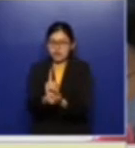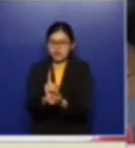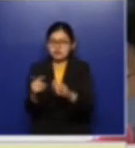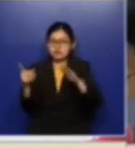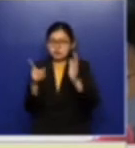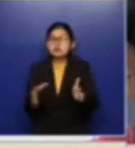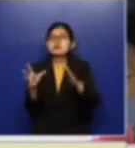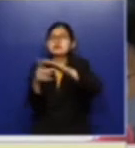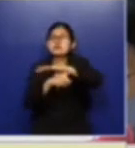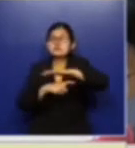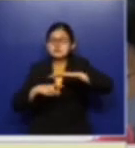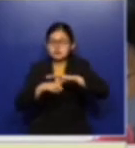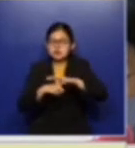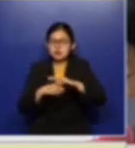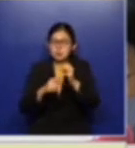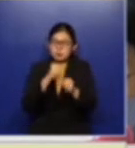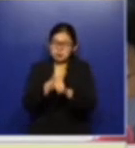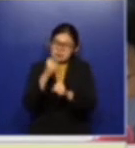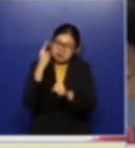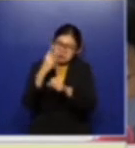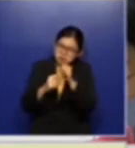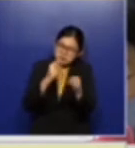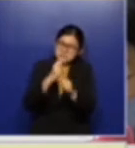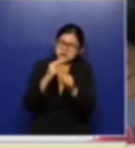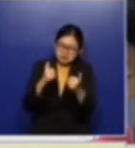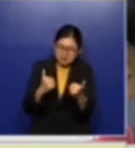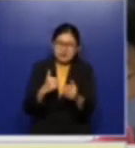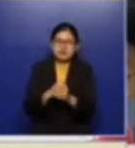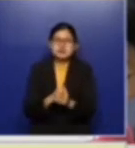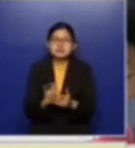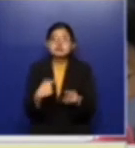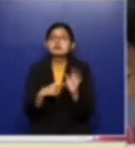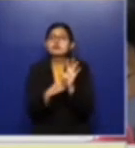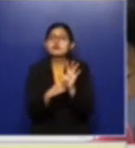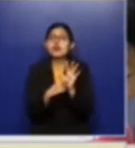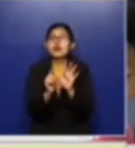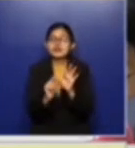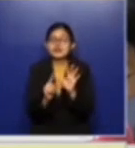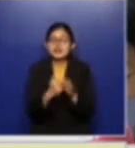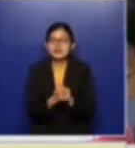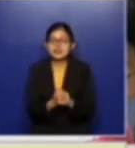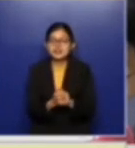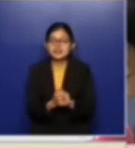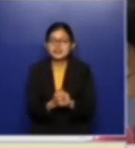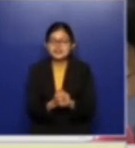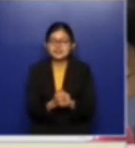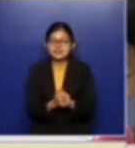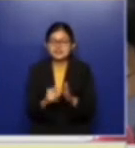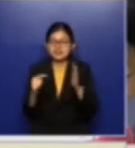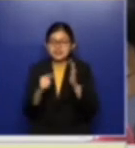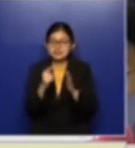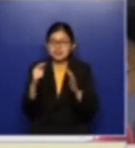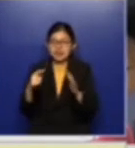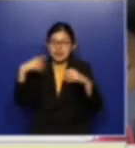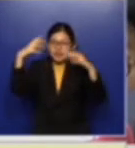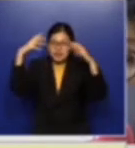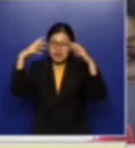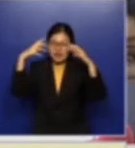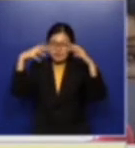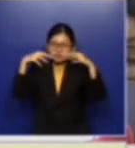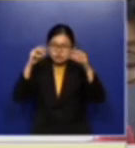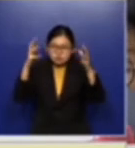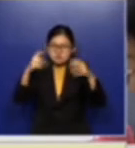ยตลอดนะครับในช่วงปีสองปีนี้ความเสียหายอย่างเช่นความเสียหายมีทั้งเกิดจากภัยธรรมชาติก็คือภัยแล้งในขณะ